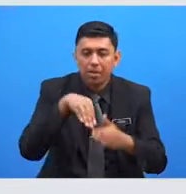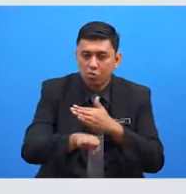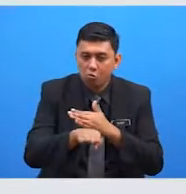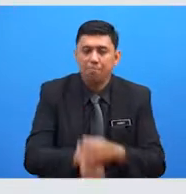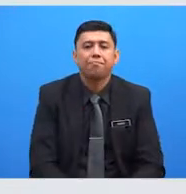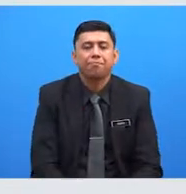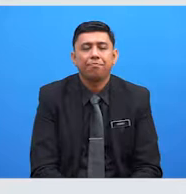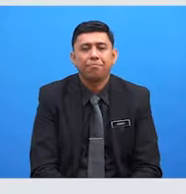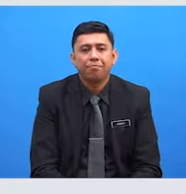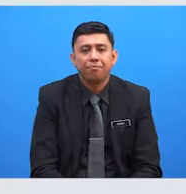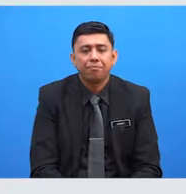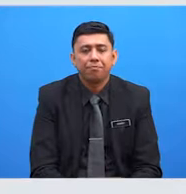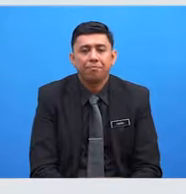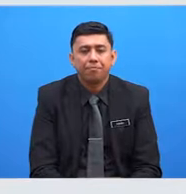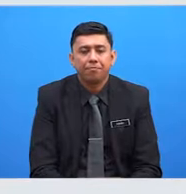butang masuk.